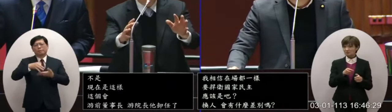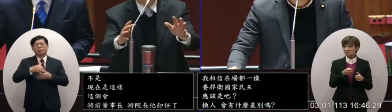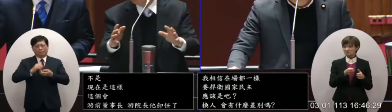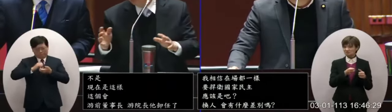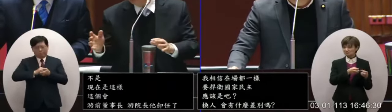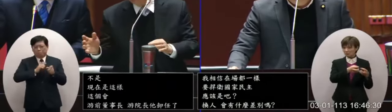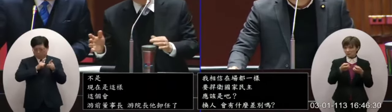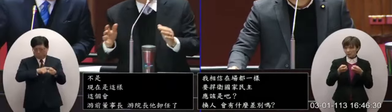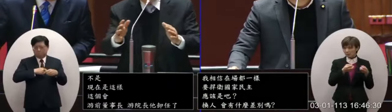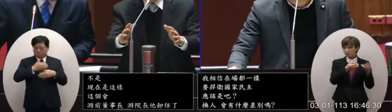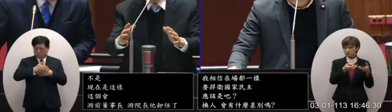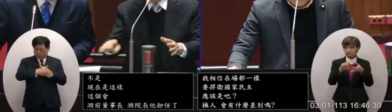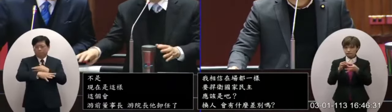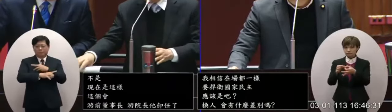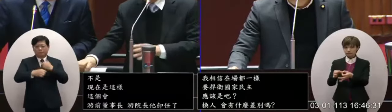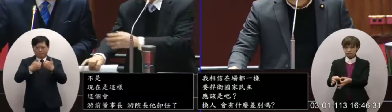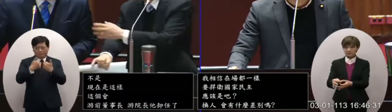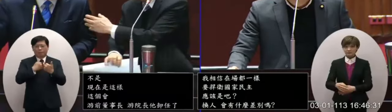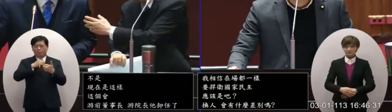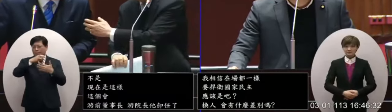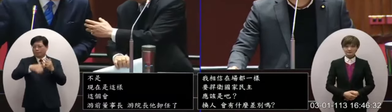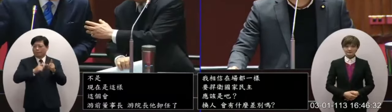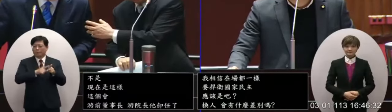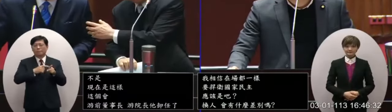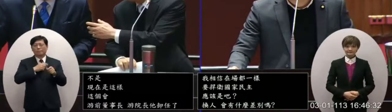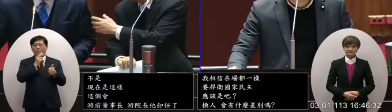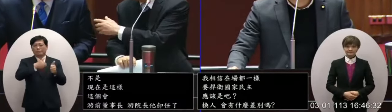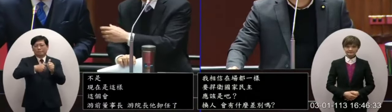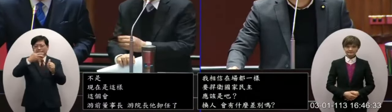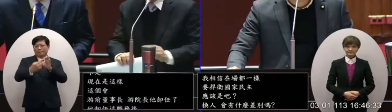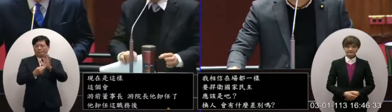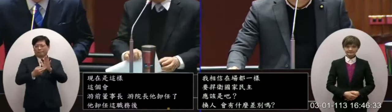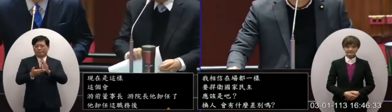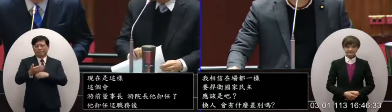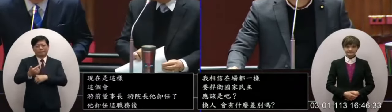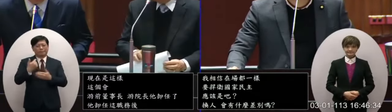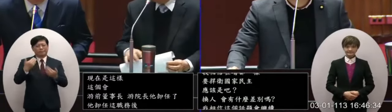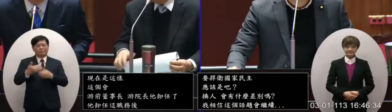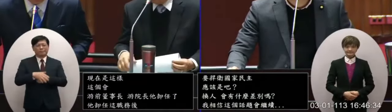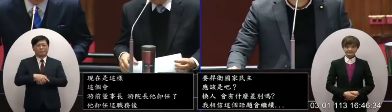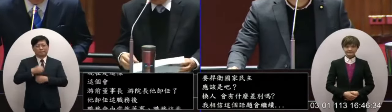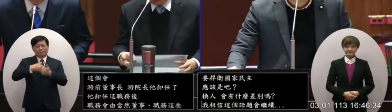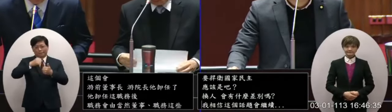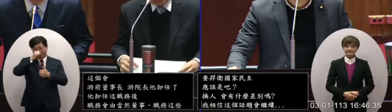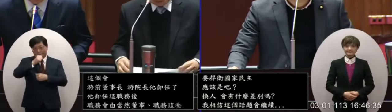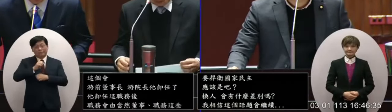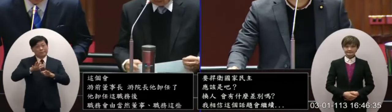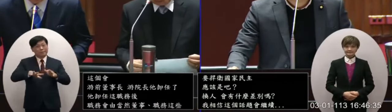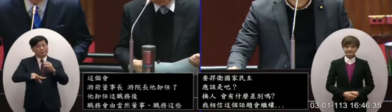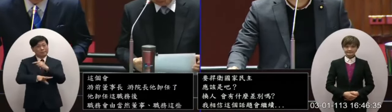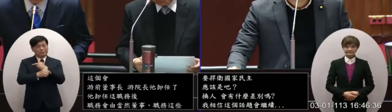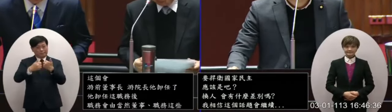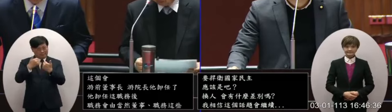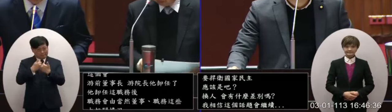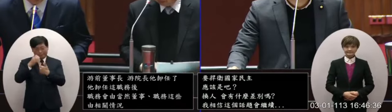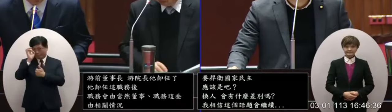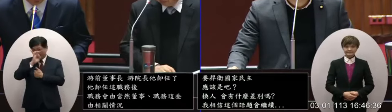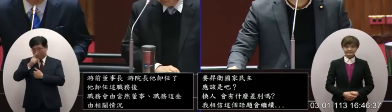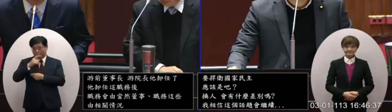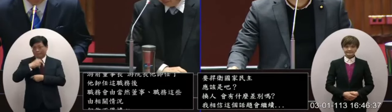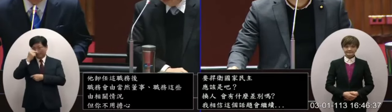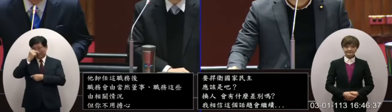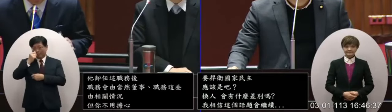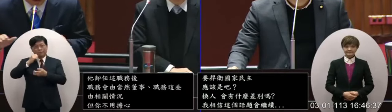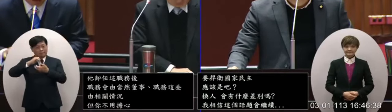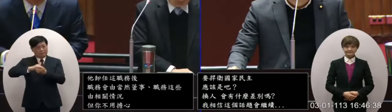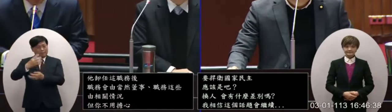们一定按照原来的基金会的运作的方式。我请次长来说明比较清楚。 委员好，现在基金会他们要找一个确定的时